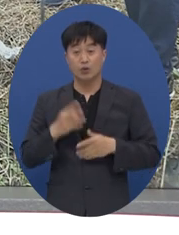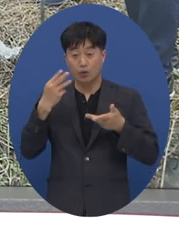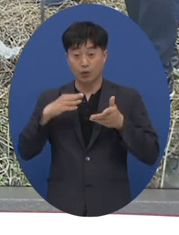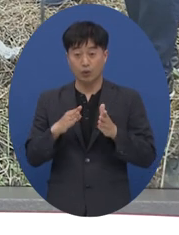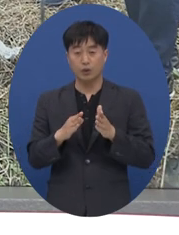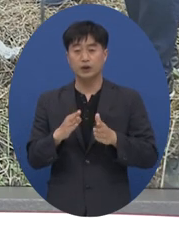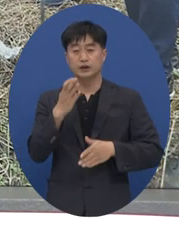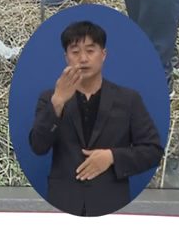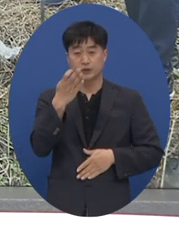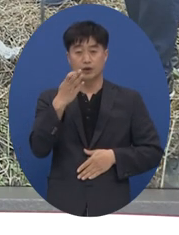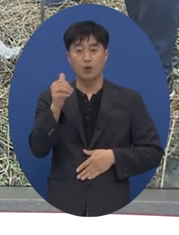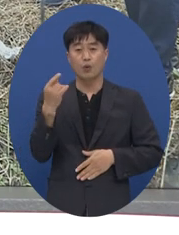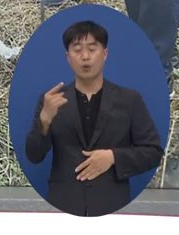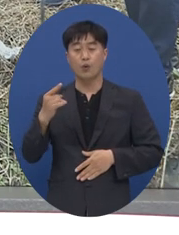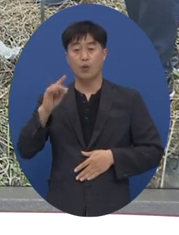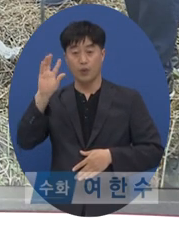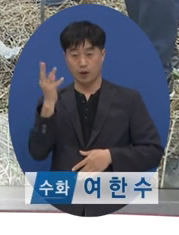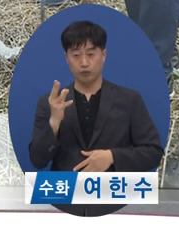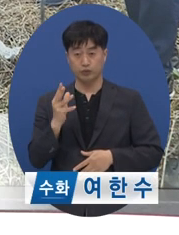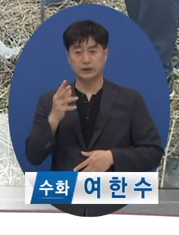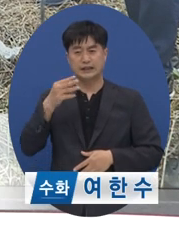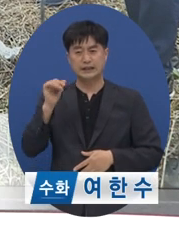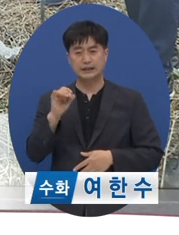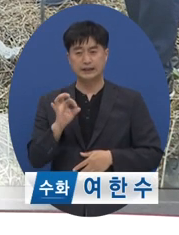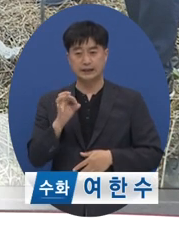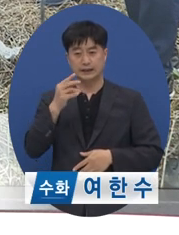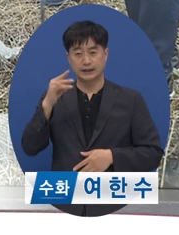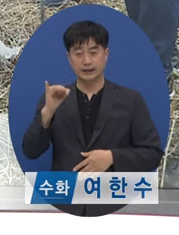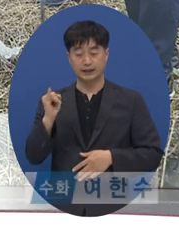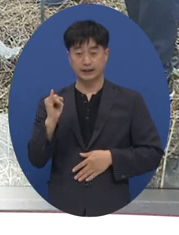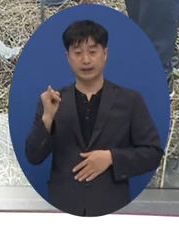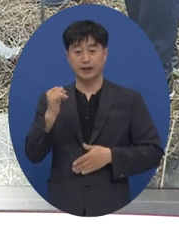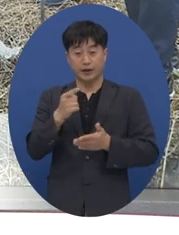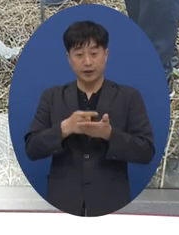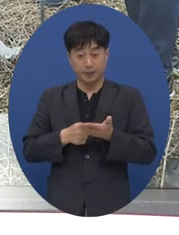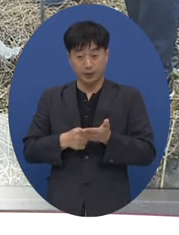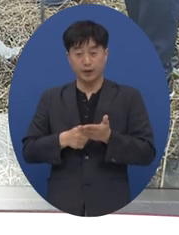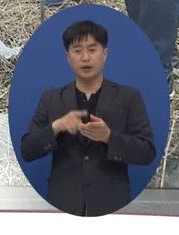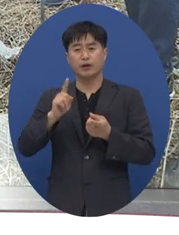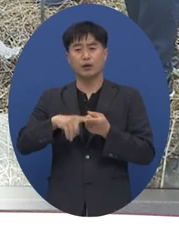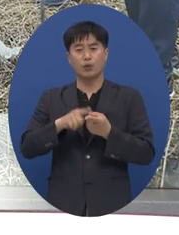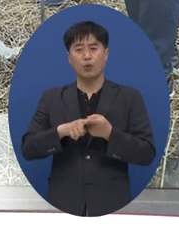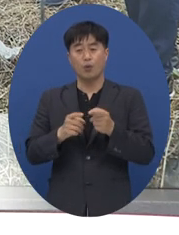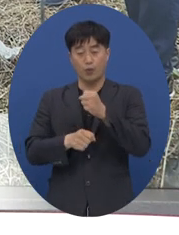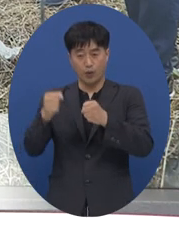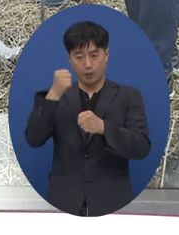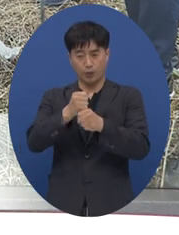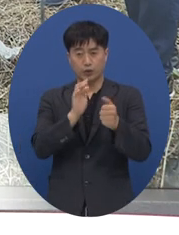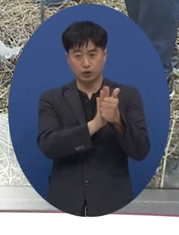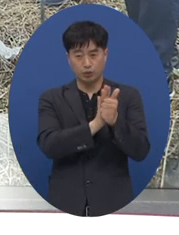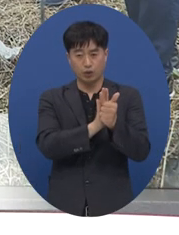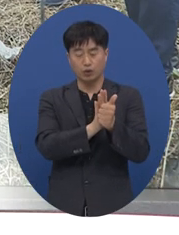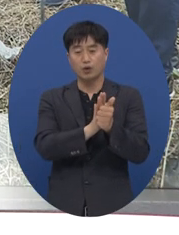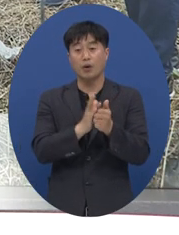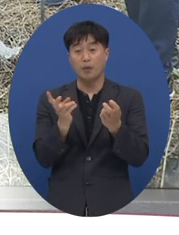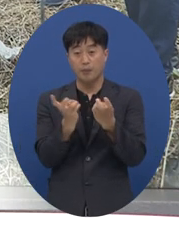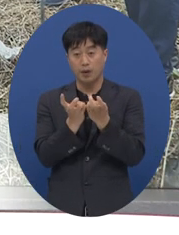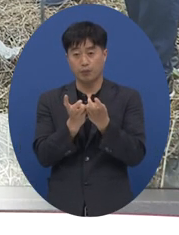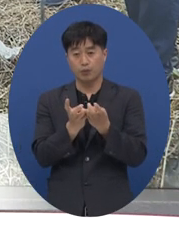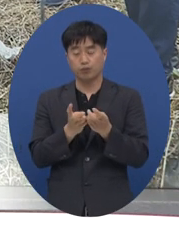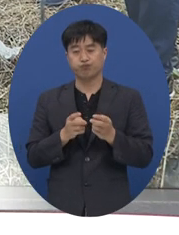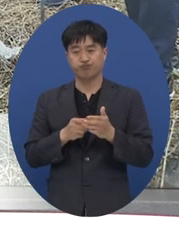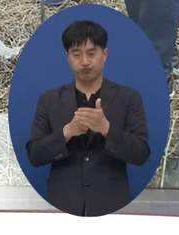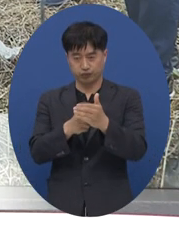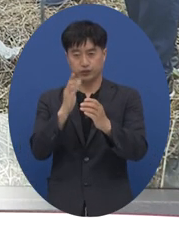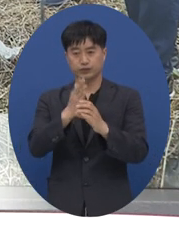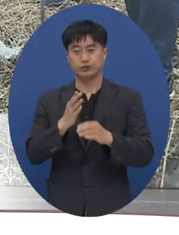경기도가 제13호 태풍 링링 피해에 따른 응급복구와 피해 상황 조사, 지원 대책 마련 등 복구 대책 추진에 박차를